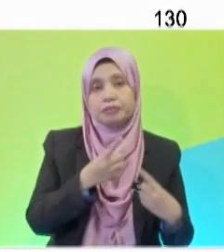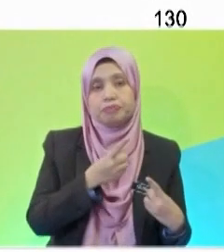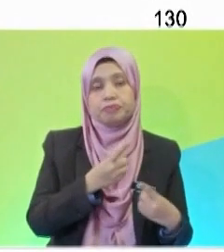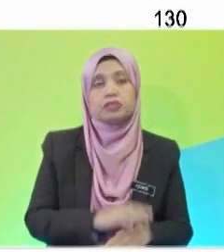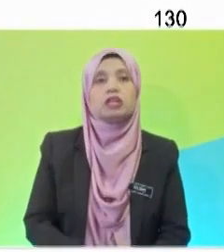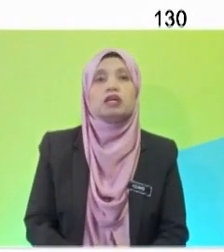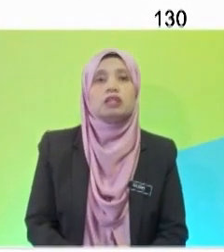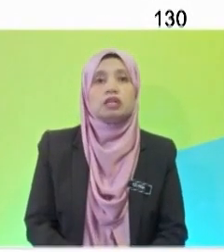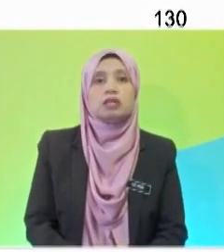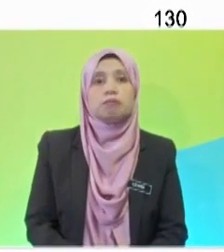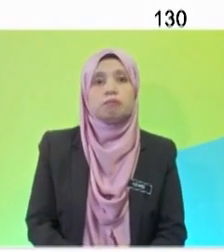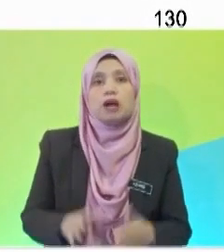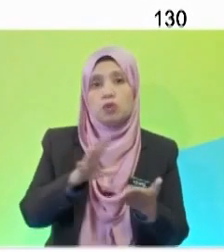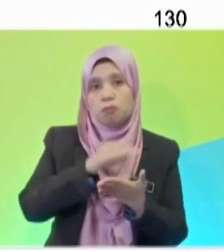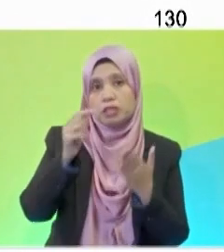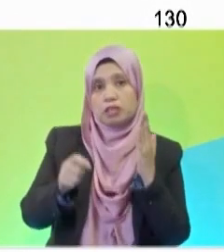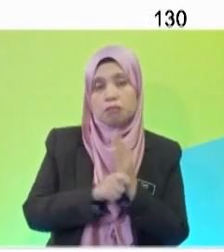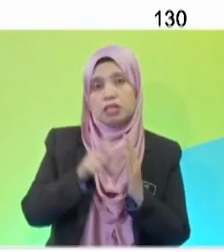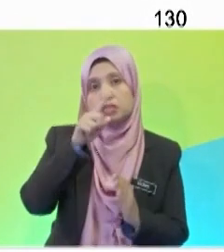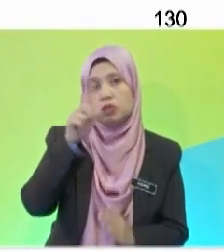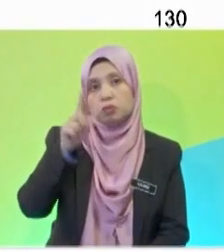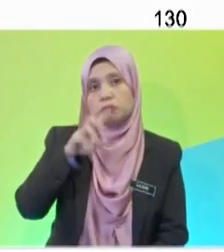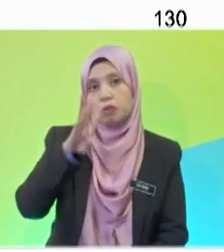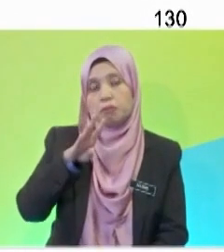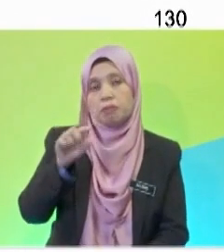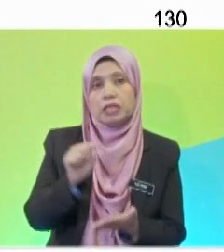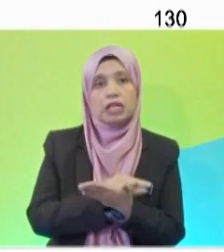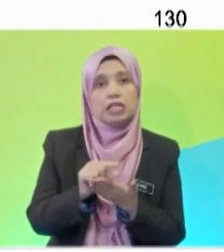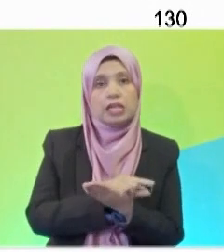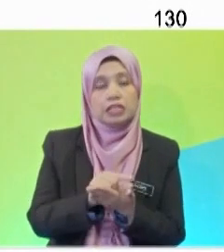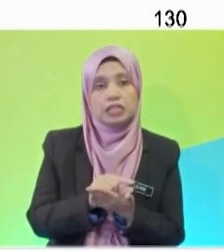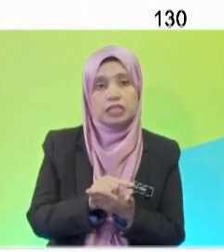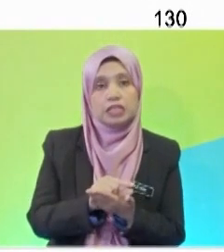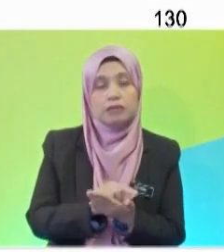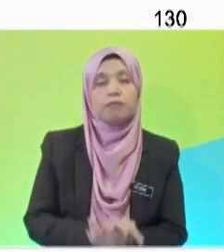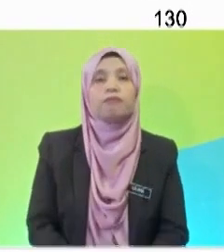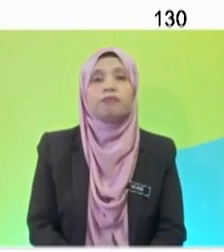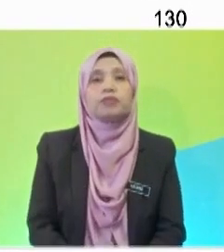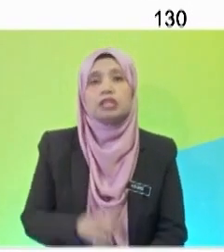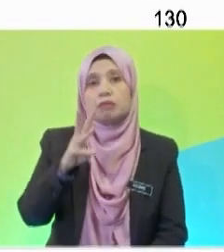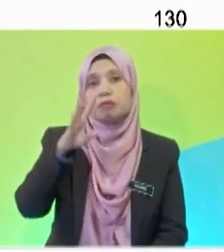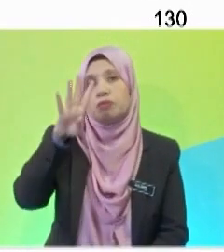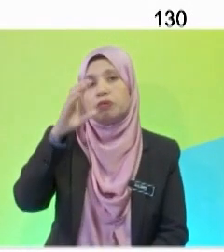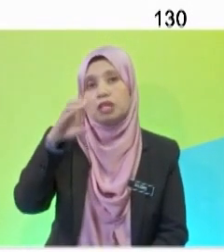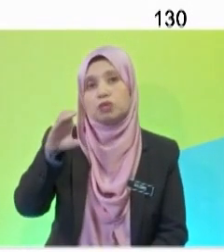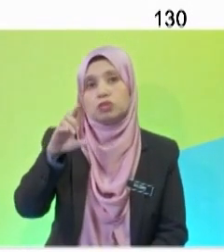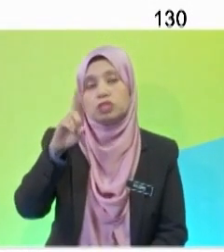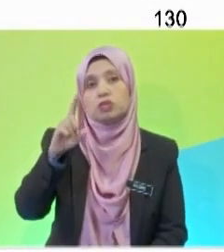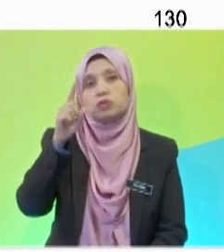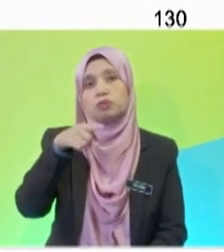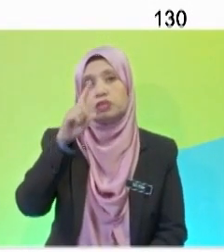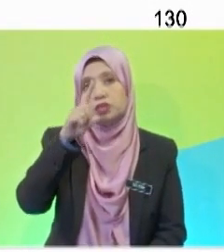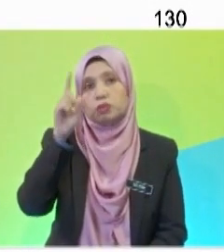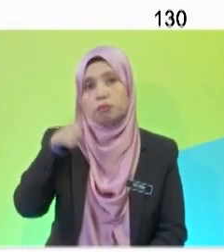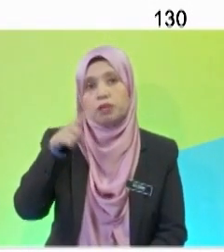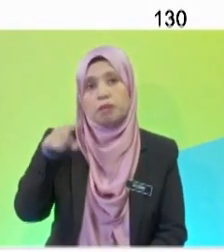pertama, okey, seterusnya maklumat tambahan dia kata 1/4 daripada gaji. Daripada gaji. Gaji mana? Ni, 6400. Dia kata 1/4 itu